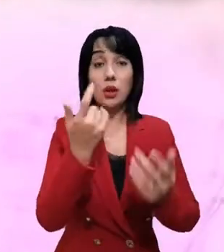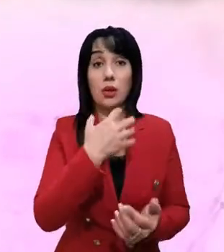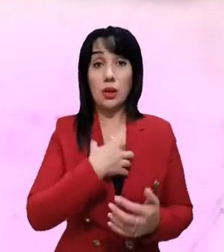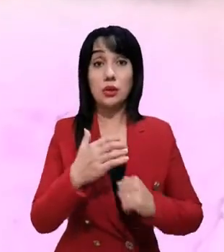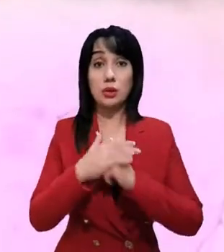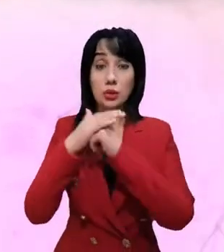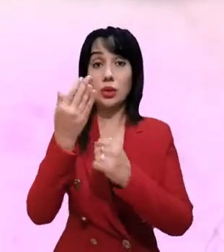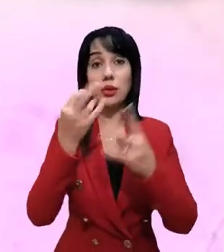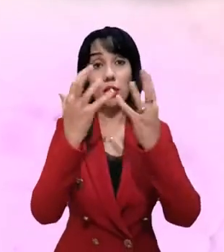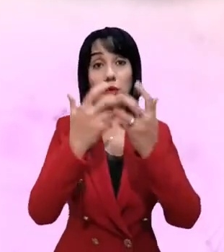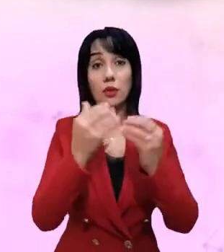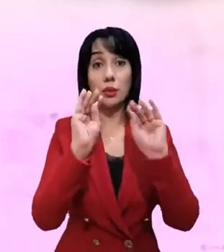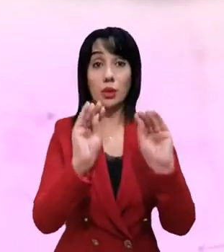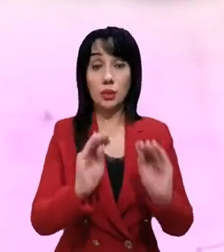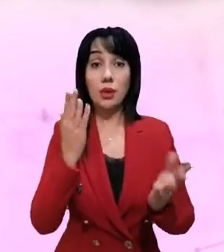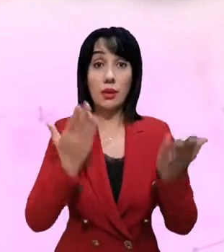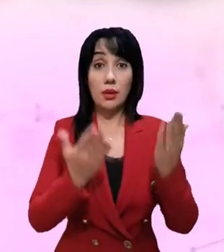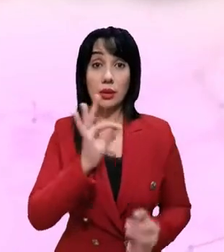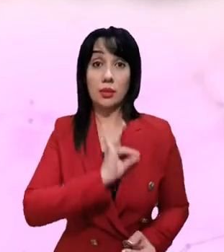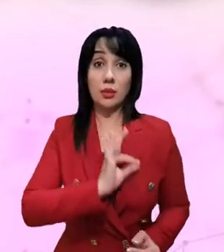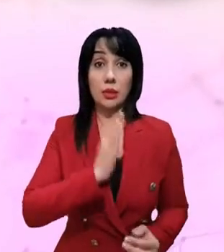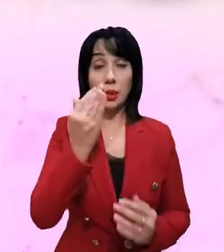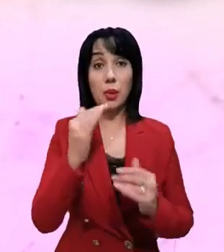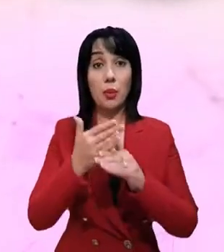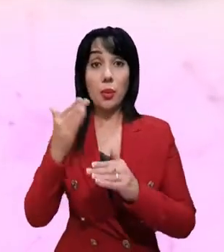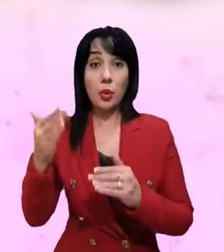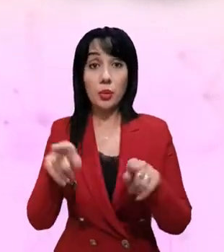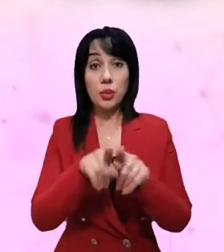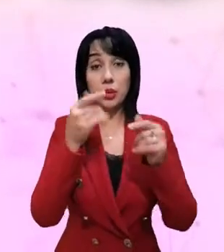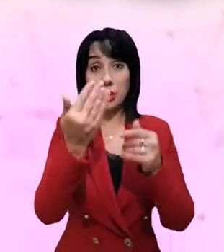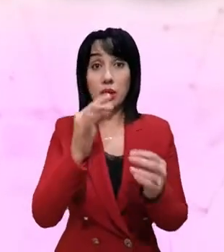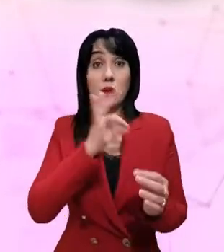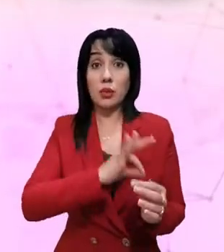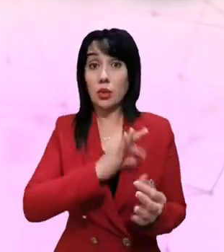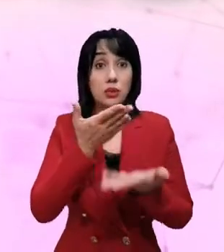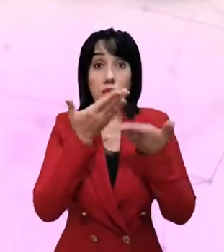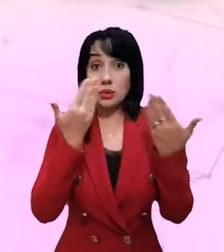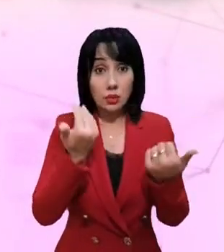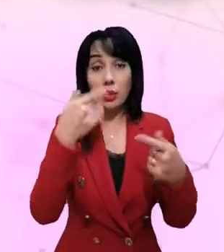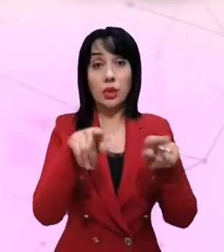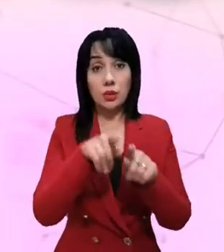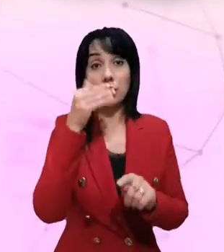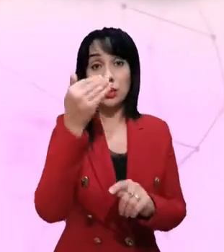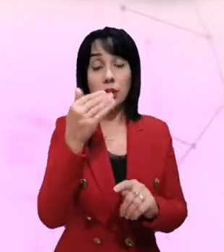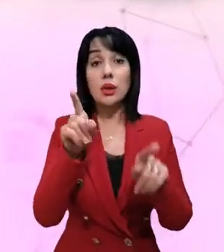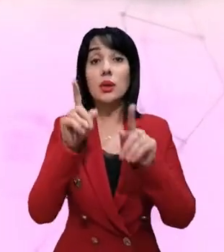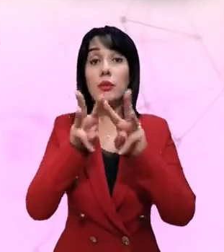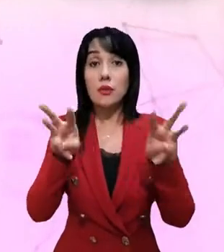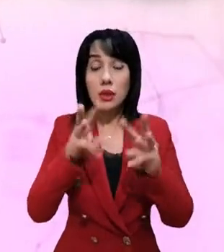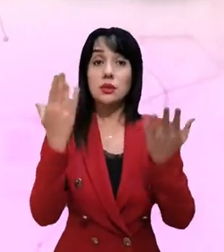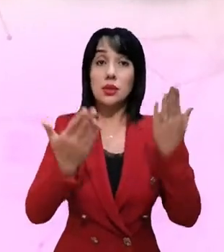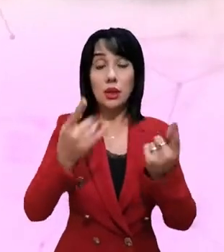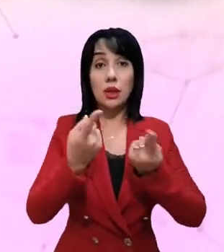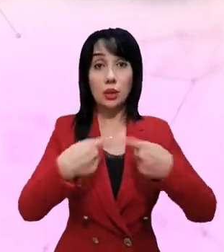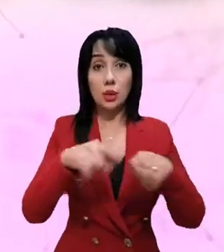ma'lumotlar asosida avtomatik to'ldiriladi. Agar imtiyozlar bo'limida abituriyentning imtiyozi chiqmasa, abituriyent imtiyozni taqdim